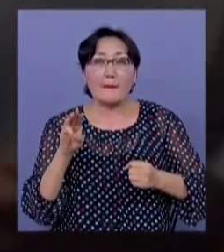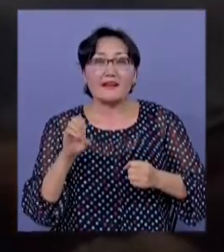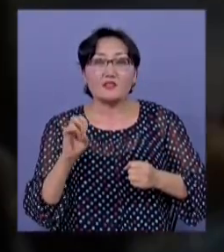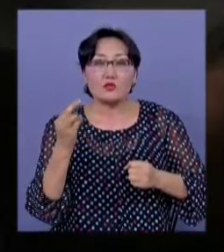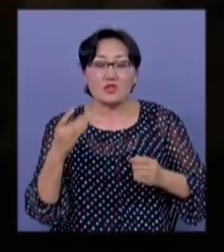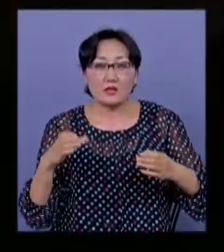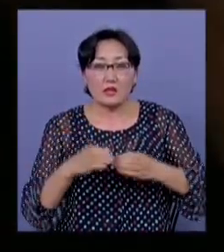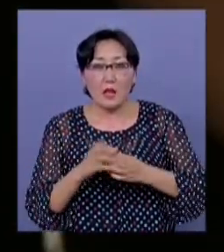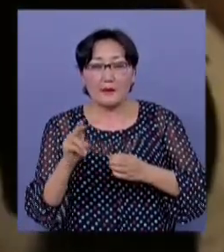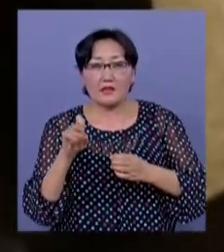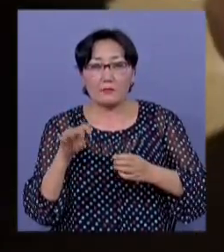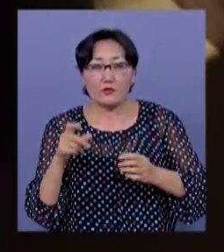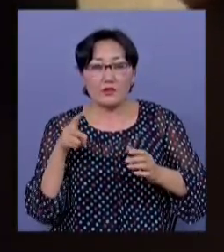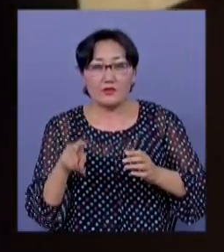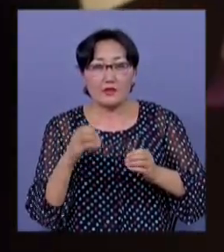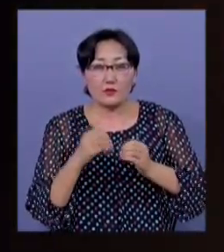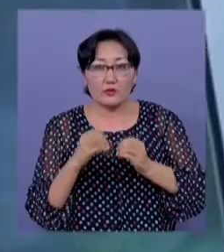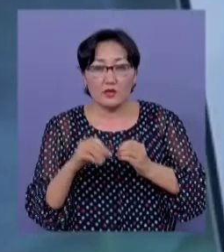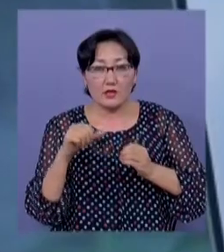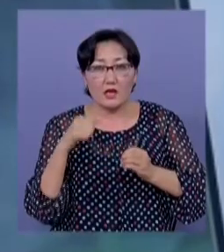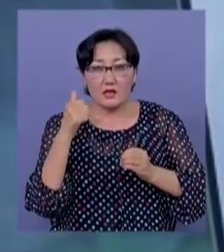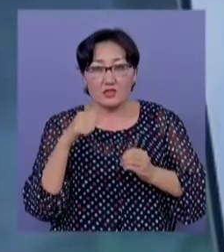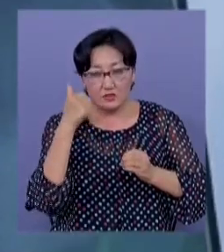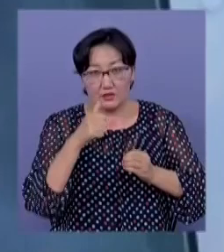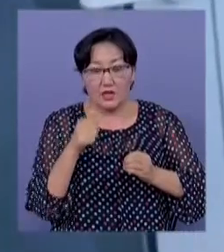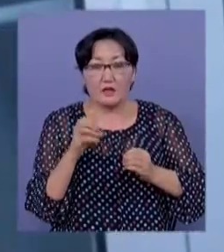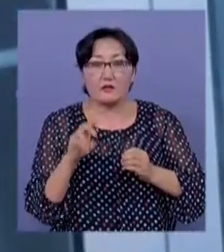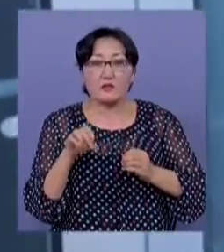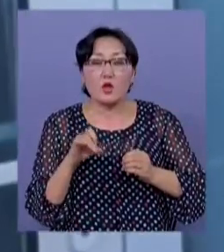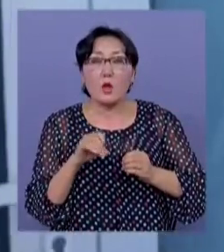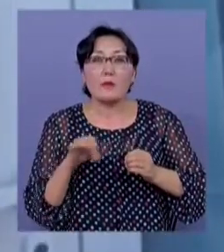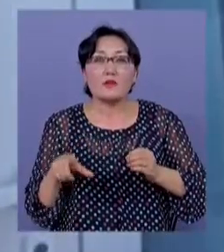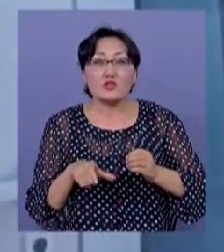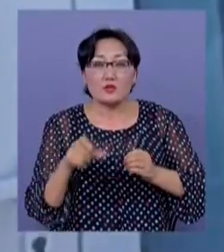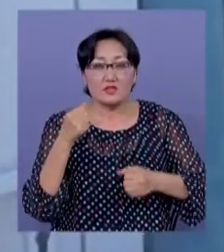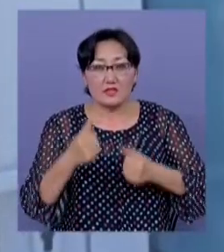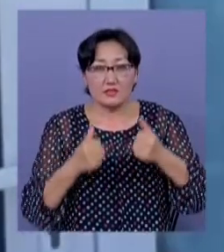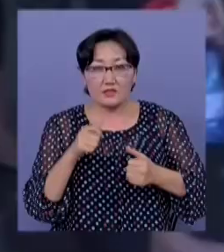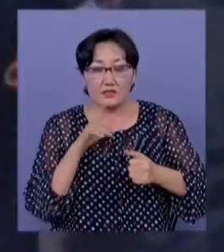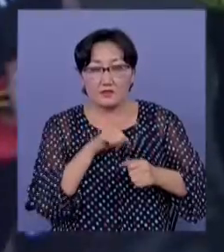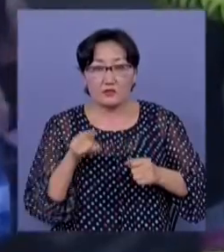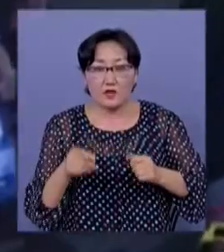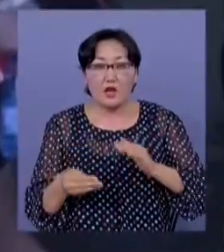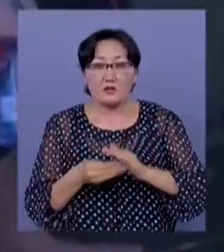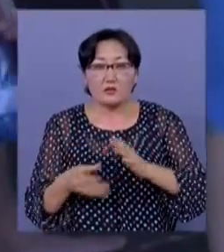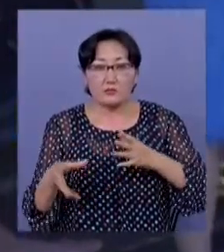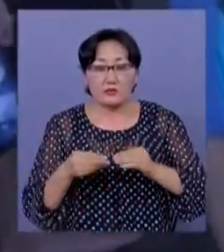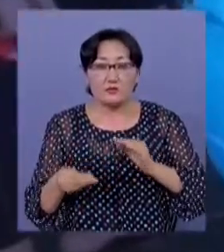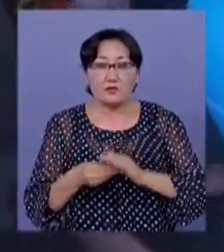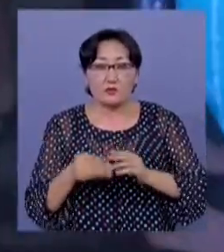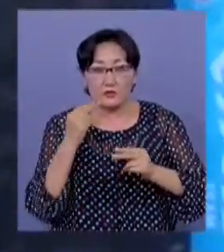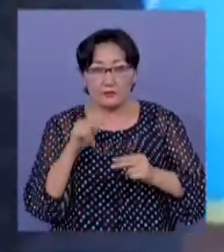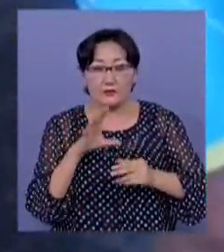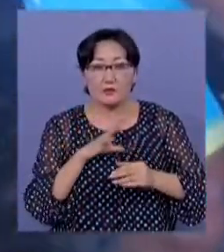командасынан Колобнева 2010 жылдың сәуірінде Льеж Бастогне Льеж веложарысы кезінде жемқорлыққа жол берді деп күдікке